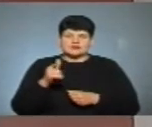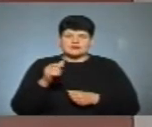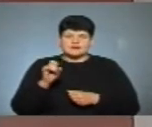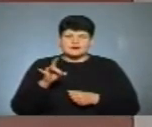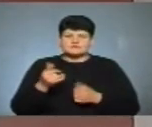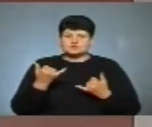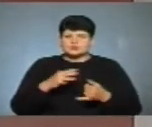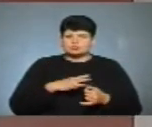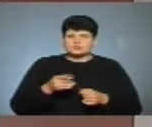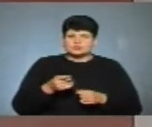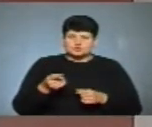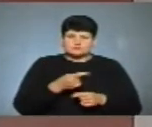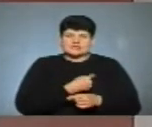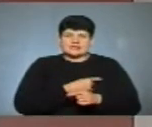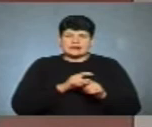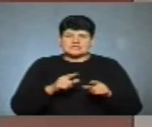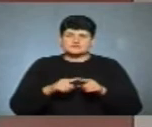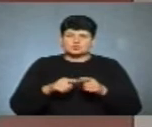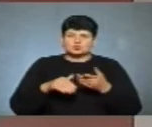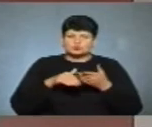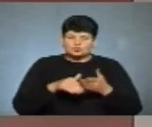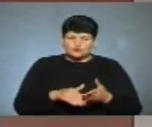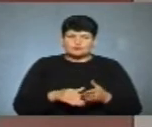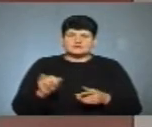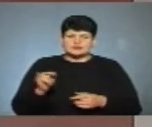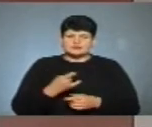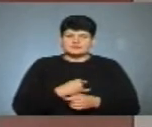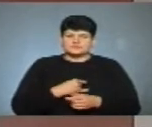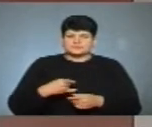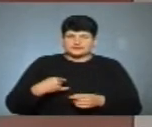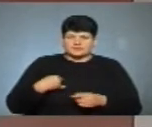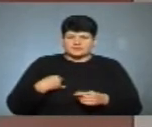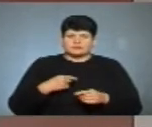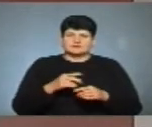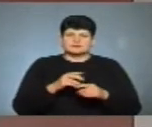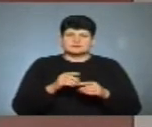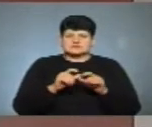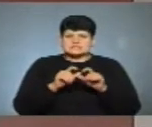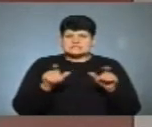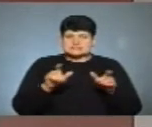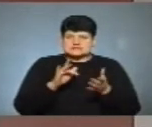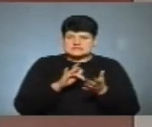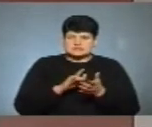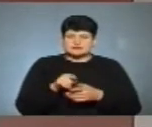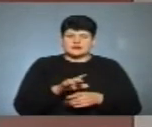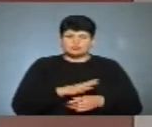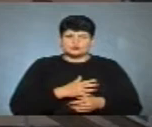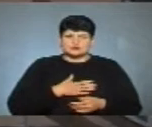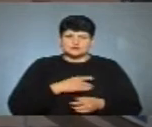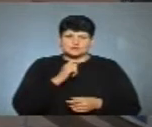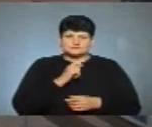побували у Тернопільській лікарні швидкої допомоги та в фтизіопульмонологічному центрі. Там була і наша Діана Ярошенко.